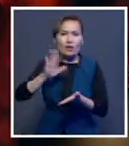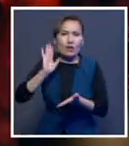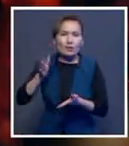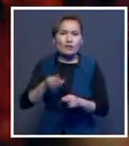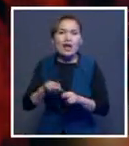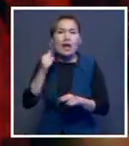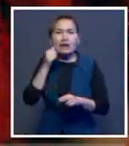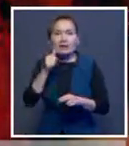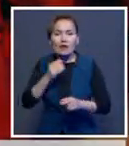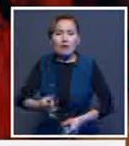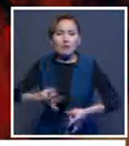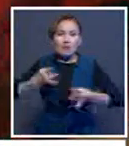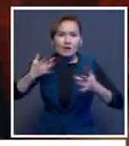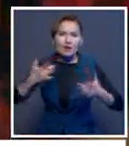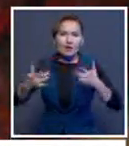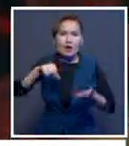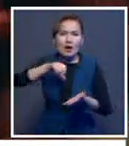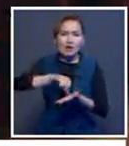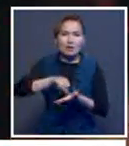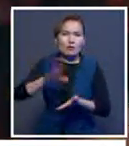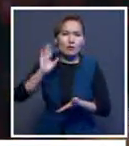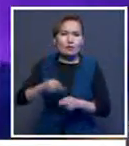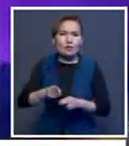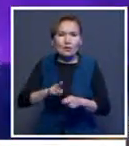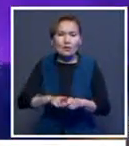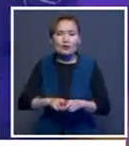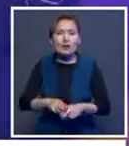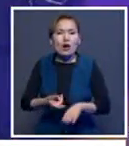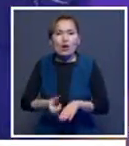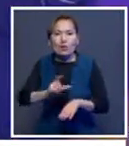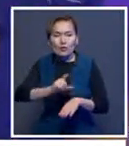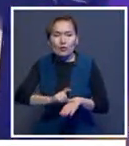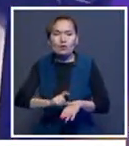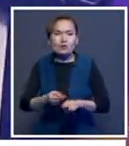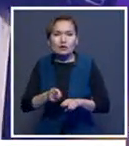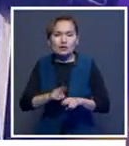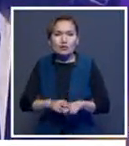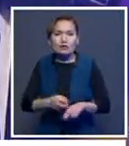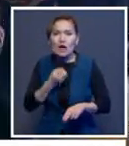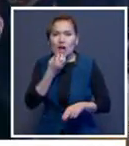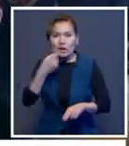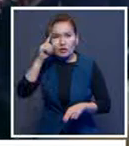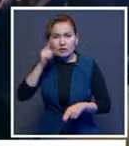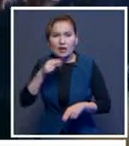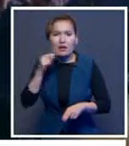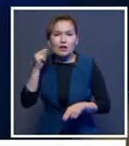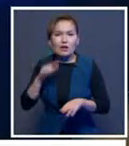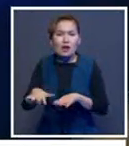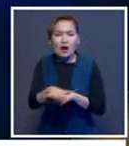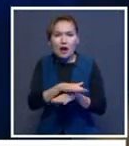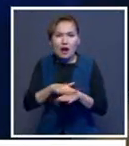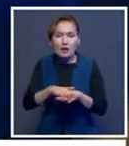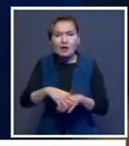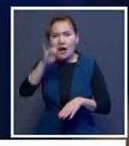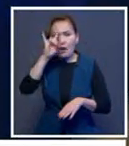ол жергілікті екі әріптесімен бірге өнер көрсетпек. Бұл үштік бір-бірін жақсы біледі. Және де олар былтыр ұйымдастырылған түрлі